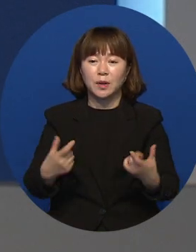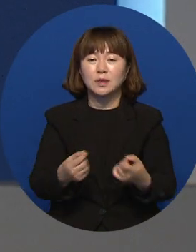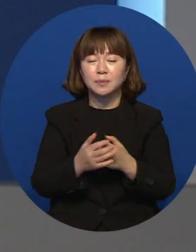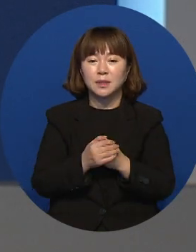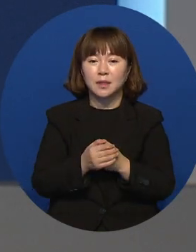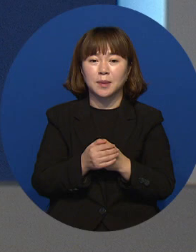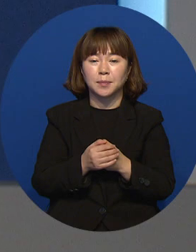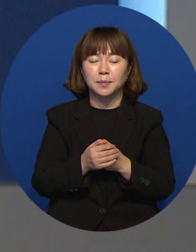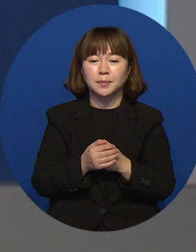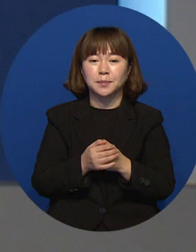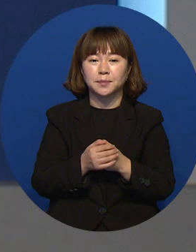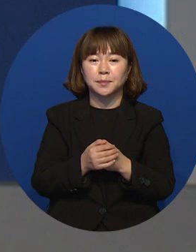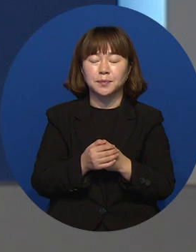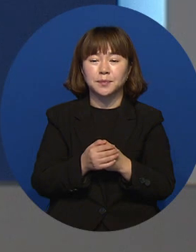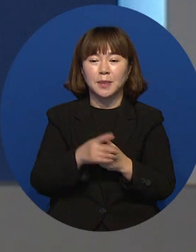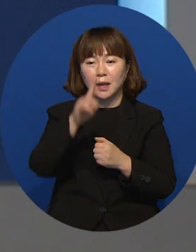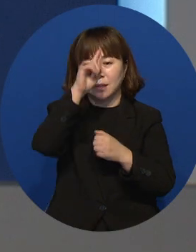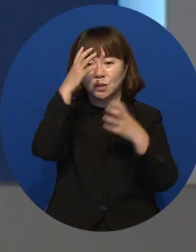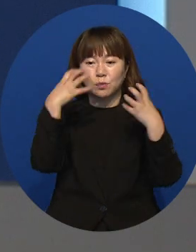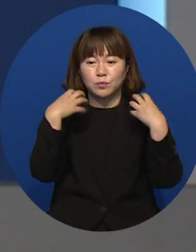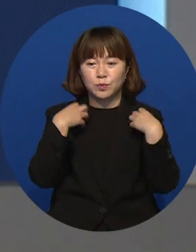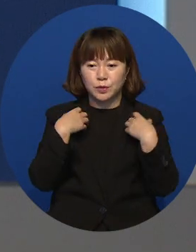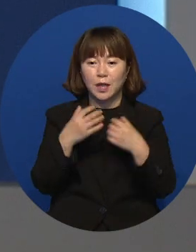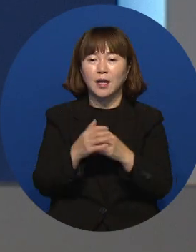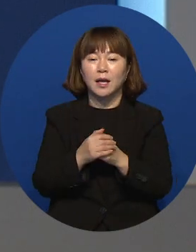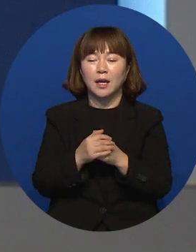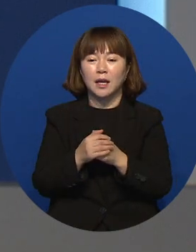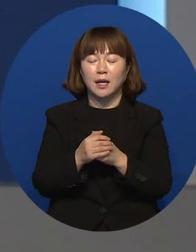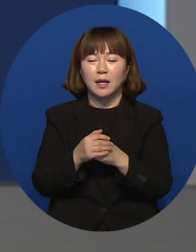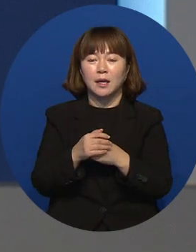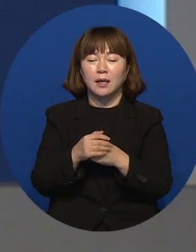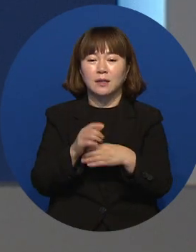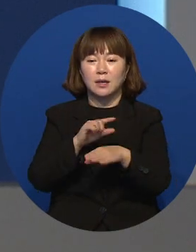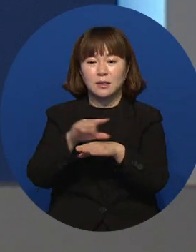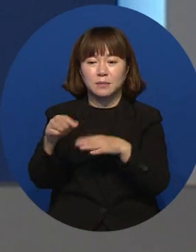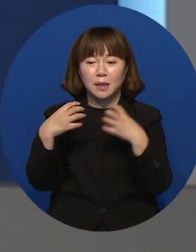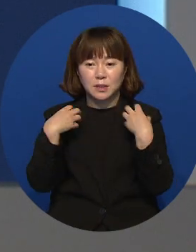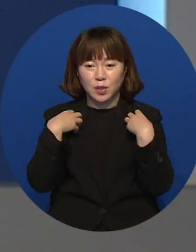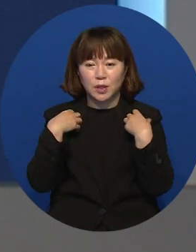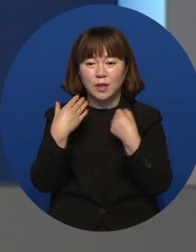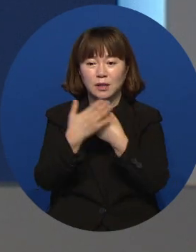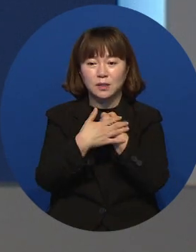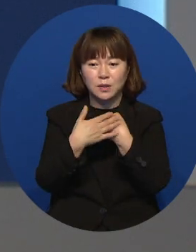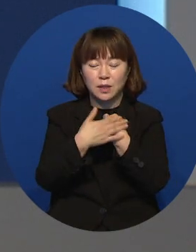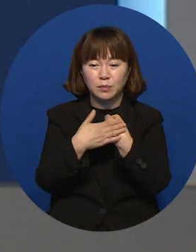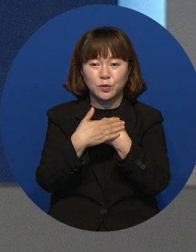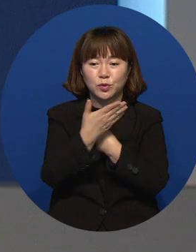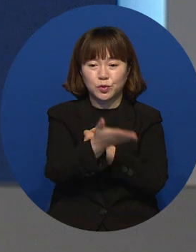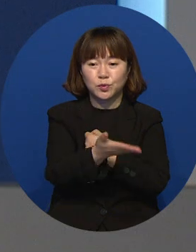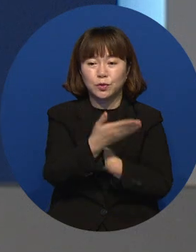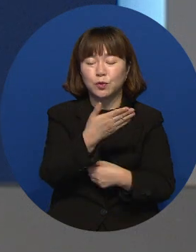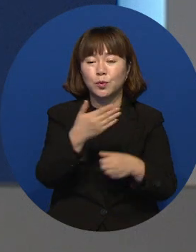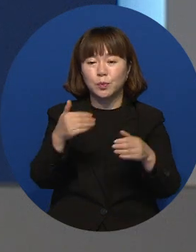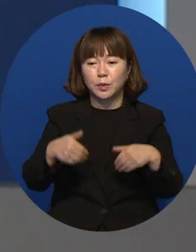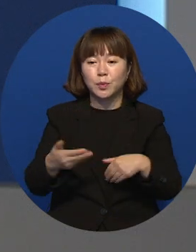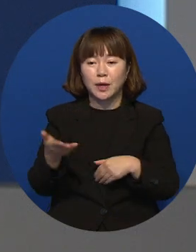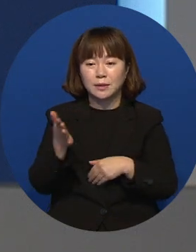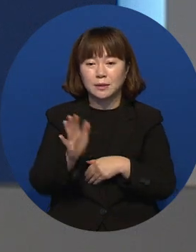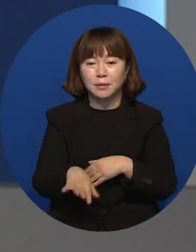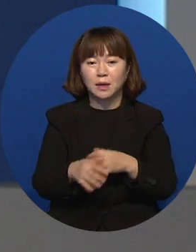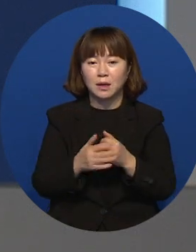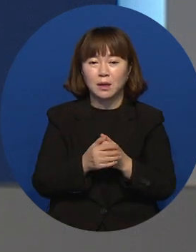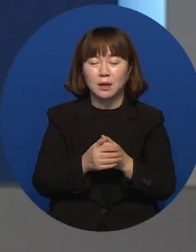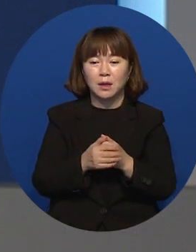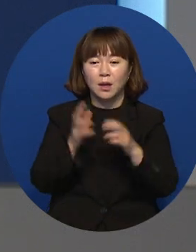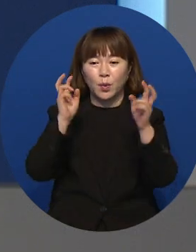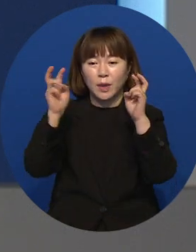이행 적인 정부나 지자체 들의 어떤 인센티브 제공 지원 이 것도 필요하지만 은 그 업체